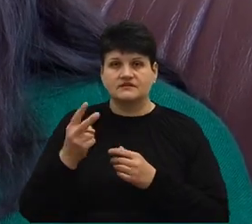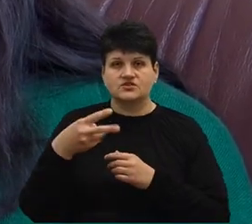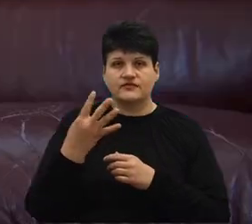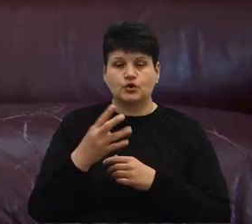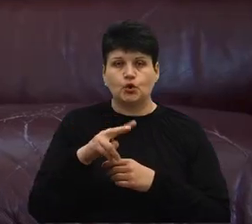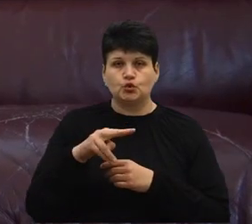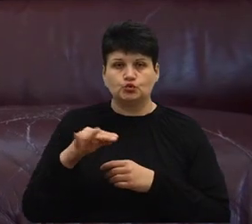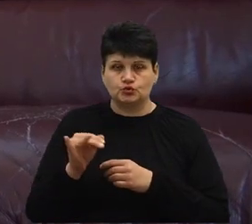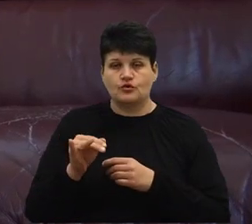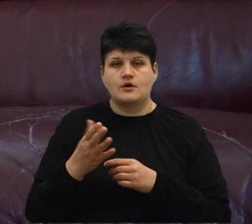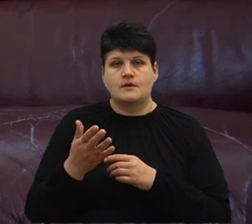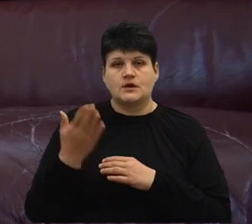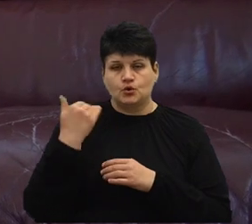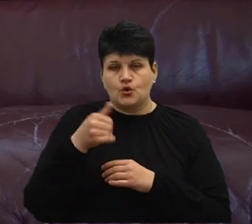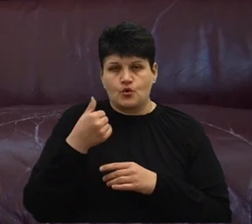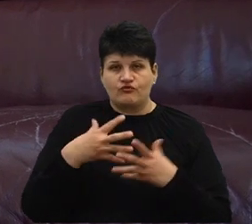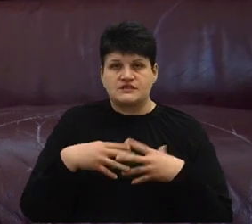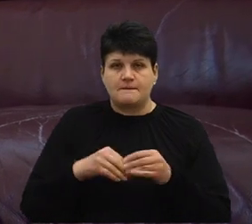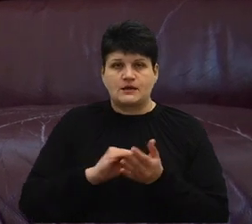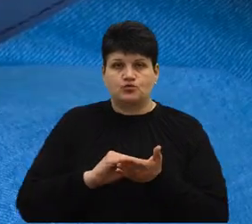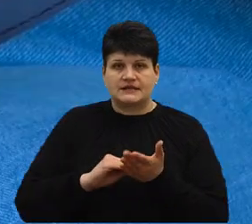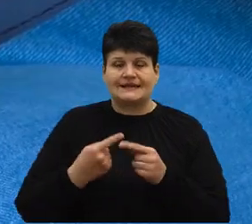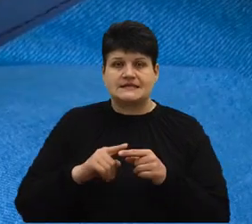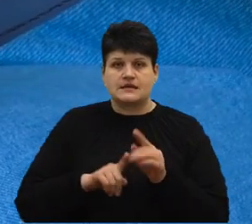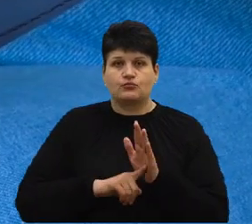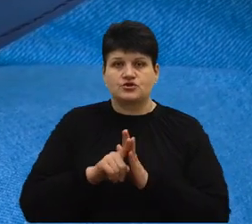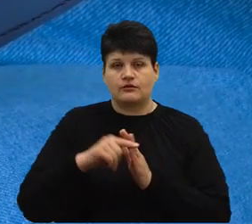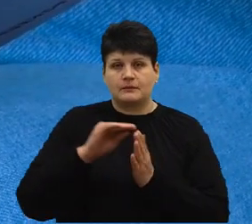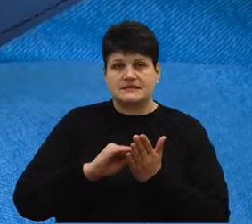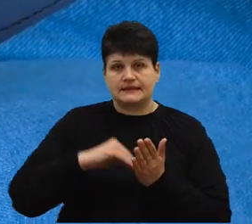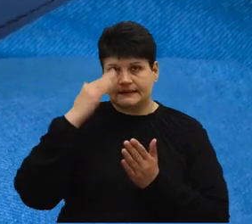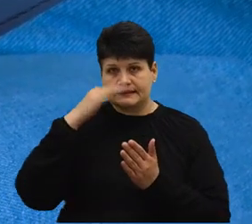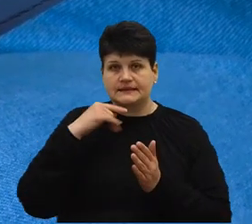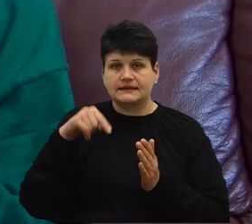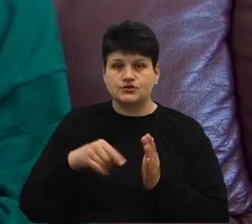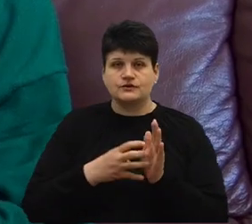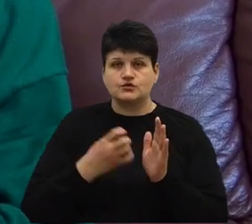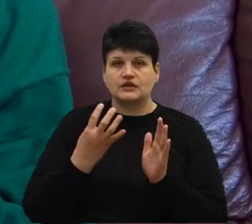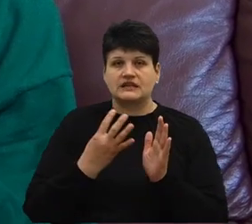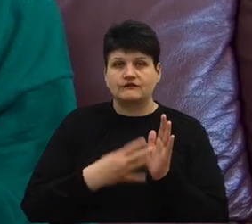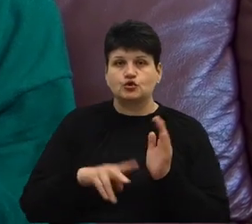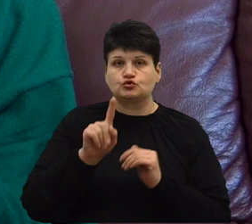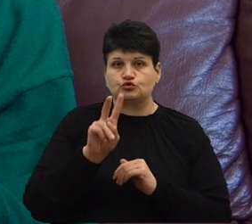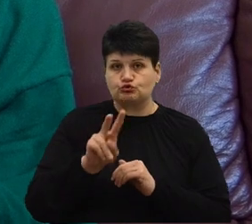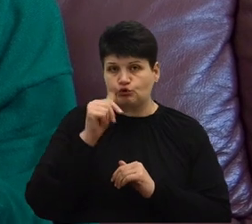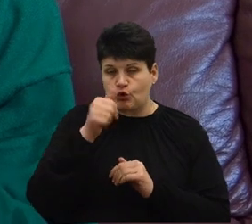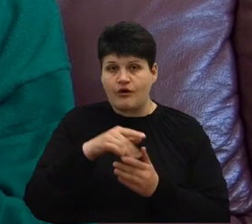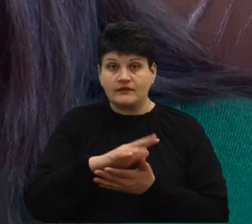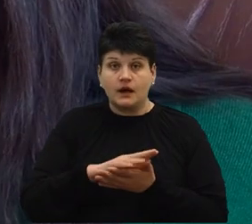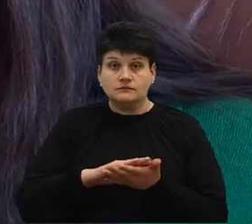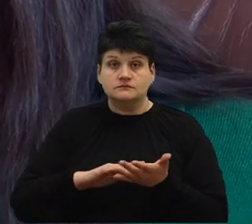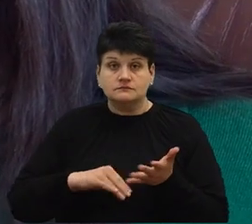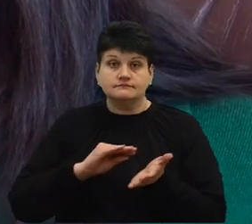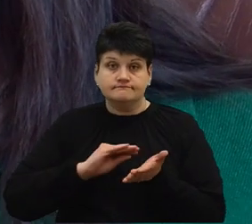року у сімейному щоденнику каже цей записник почав вести її тато з 1992 року а вона продовжила писати в ньому